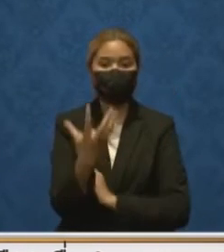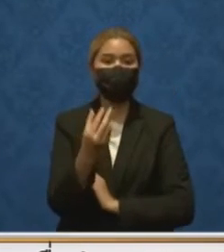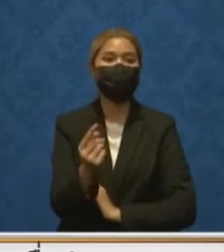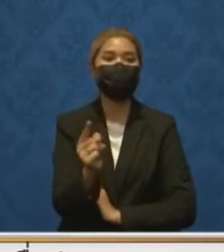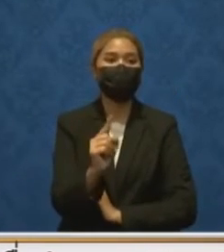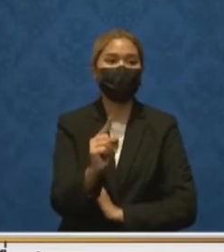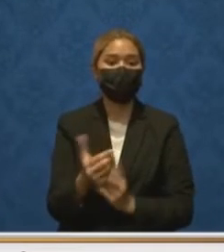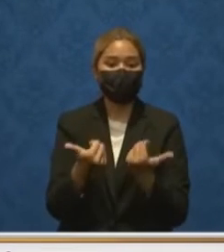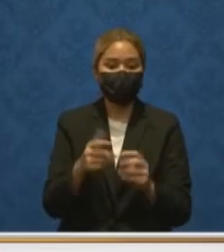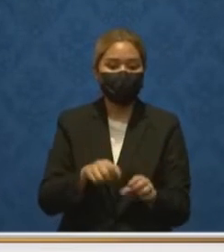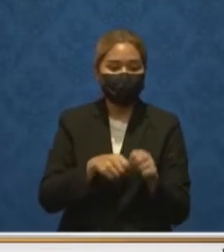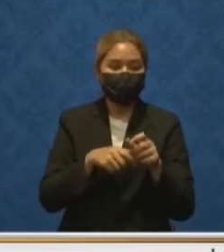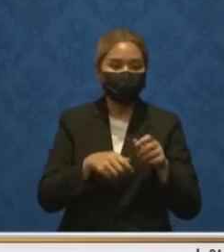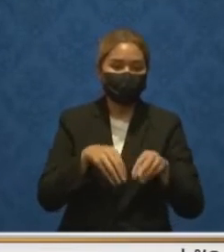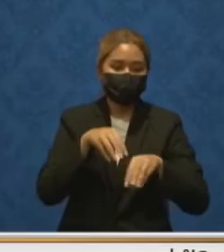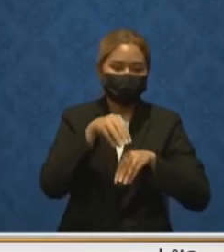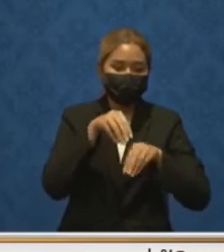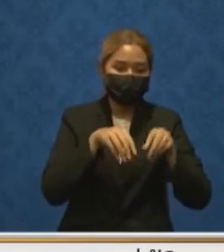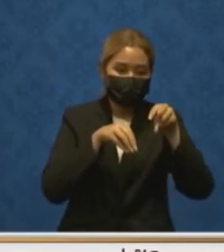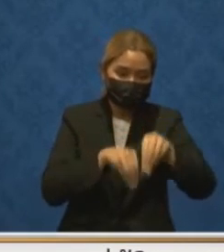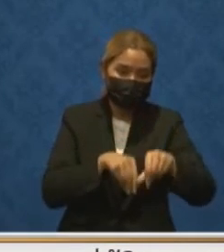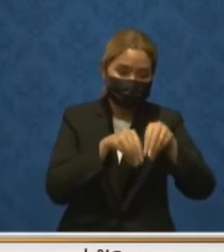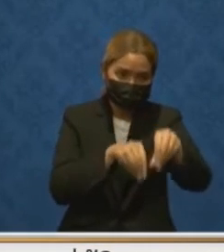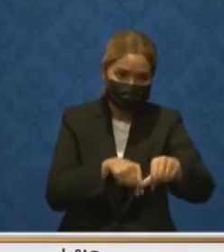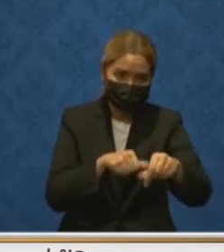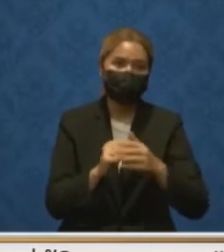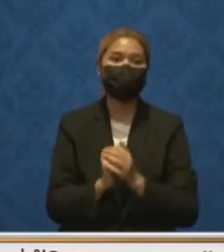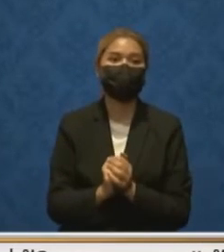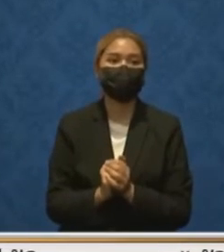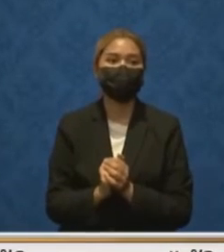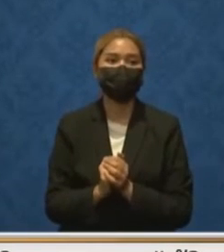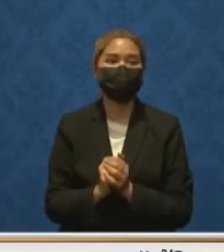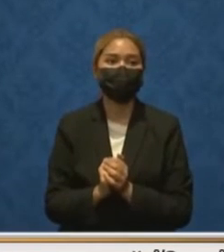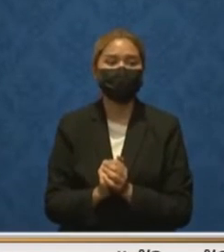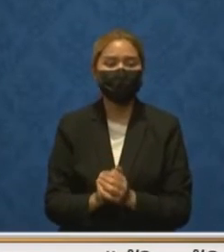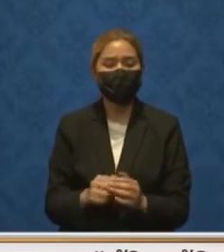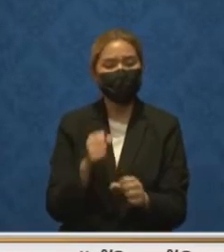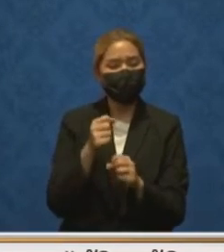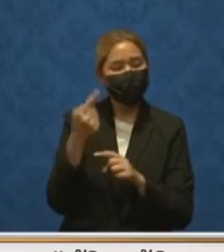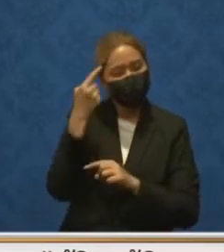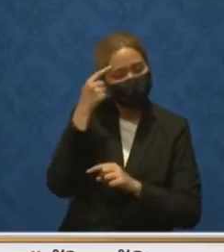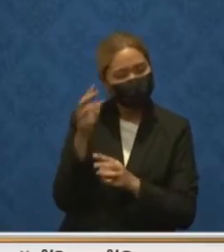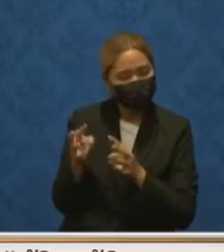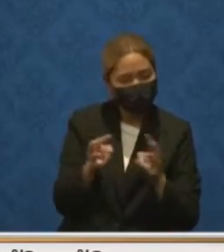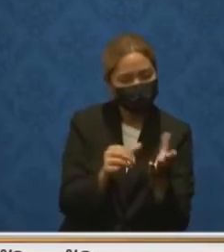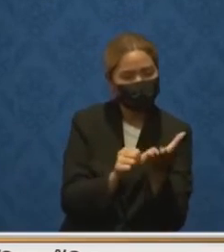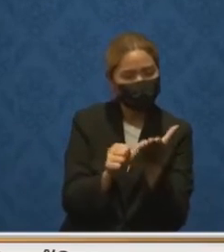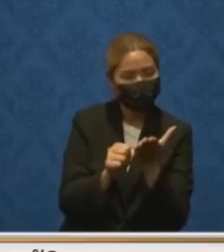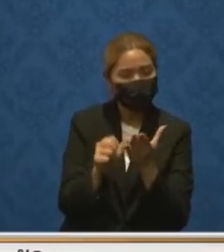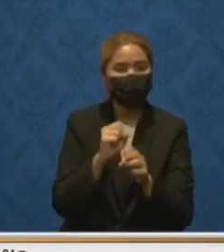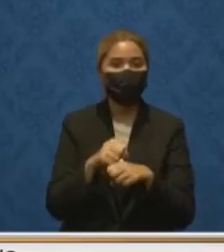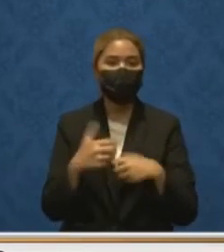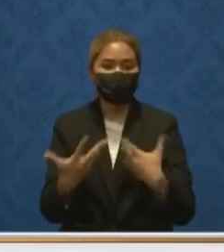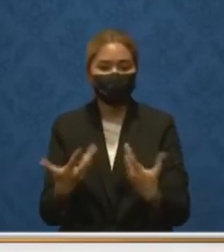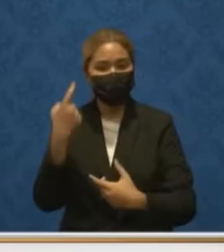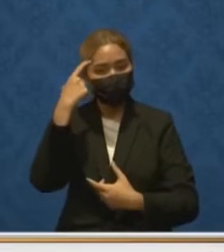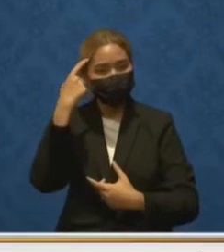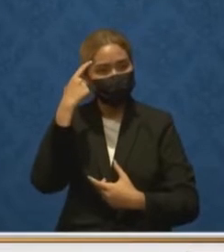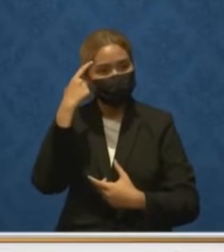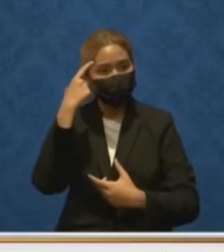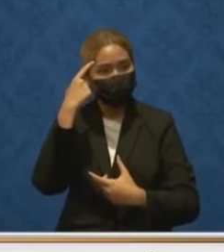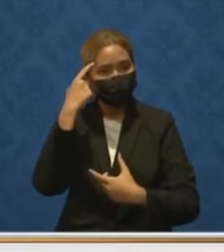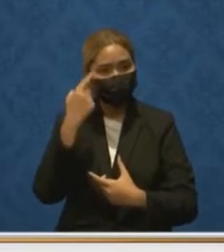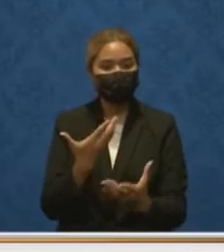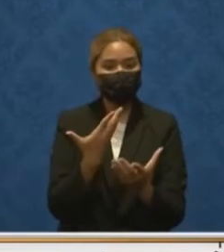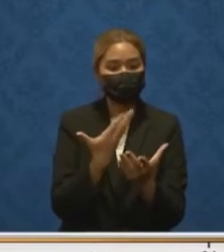ษตกรก็กำลงจะออกมาแล้วจะทำอย่างไรครับเพระฉะนั้นเราจึงจะต้องสรางสรมาดุนทั้งเรื่องราค